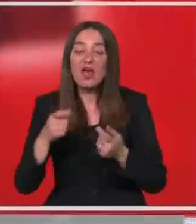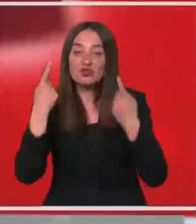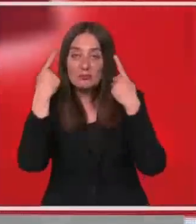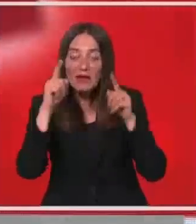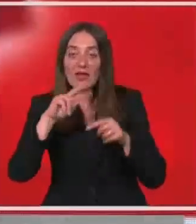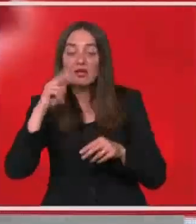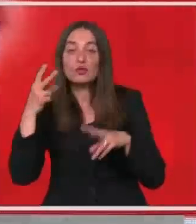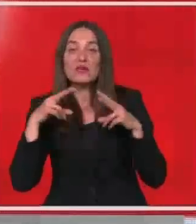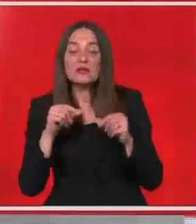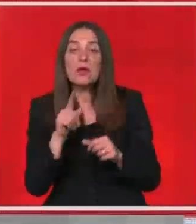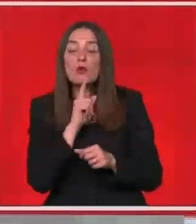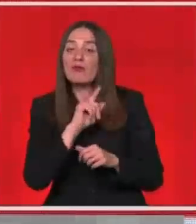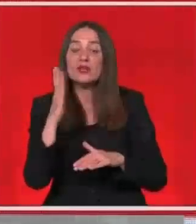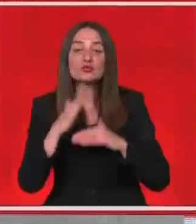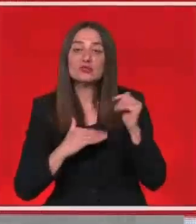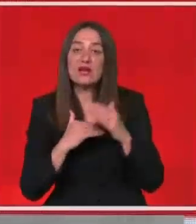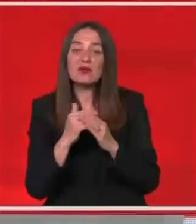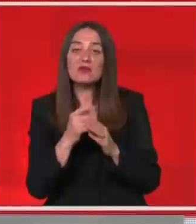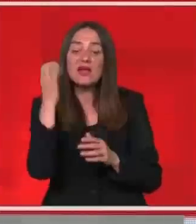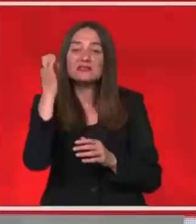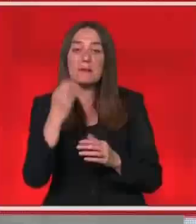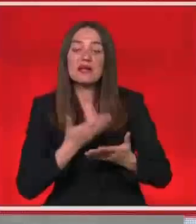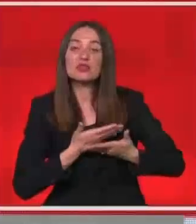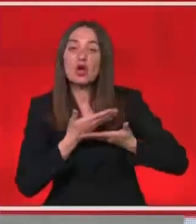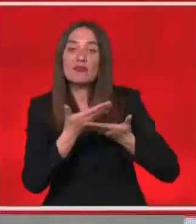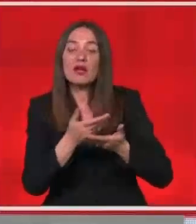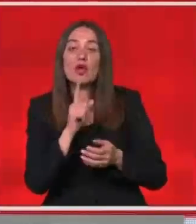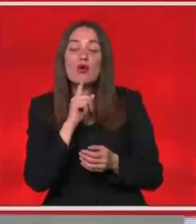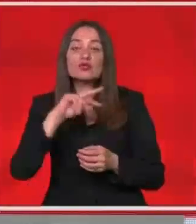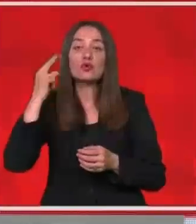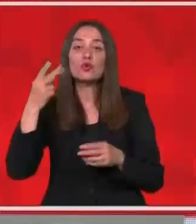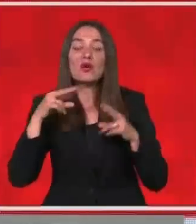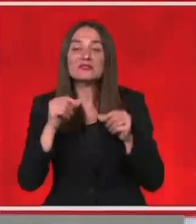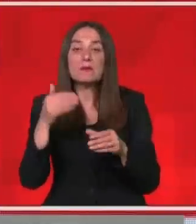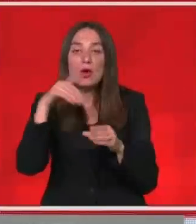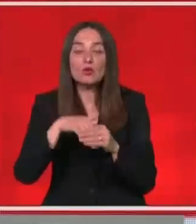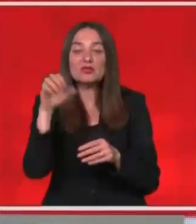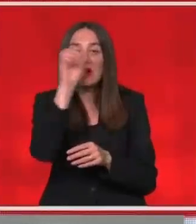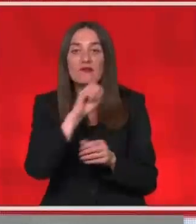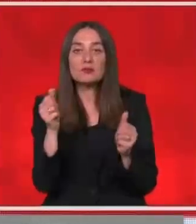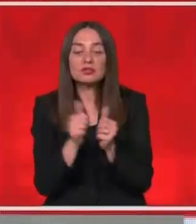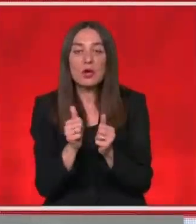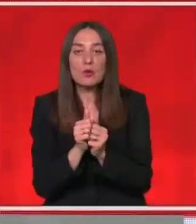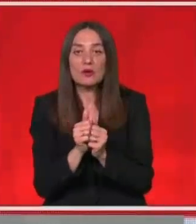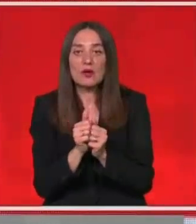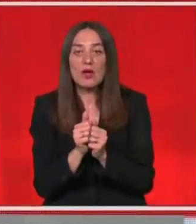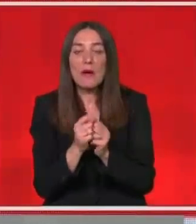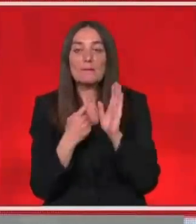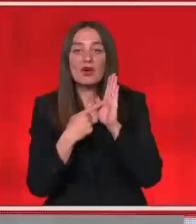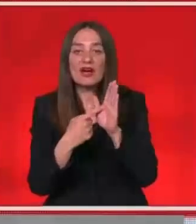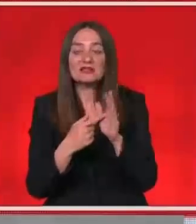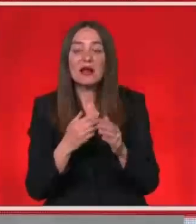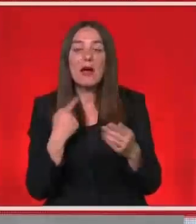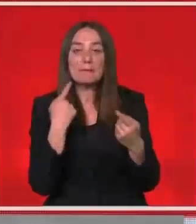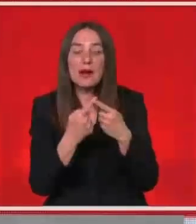iz drugih zemalja koji nisu zadovoljni sa stepenom solidarnosti koje su druge zemlje unutar Evropske unije pokazale